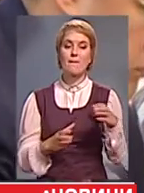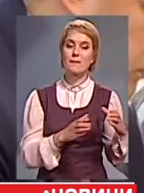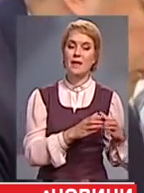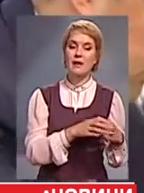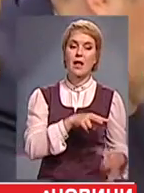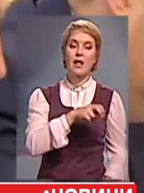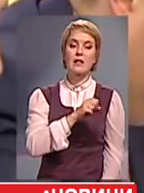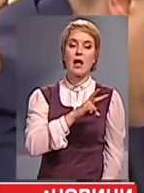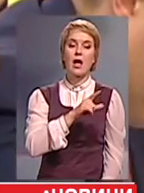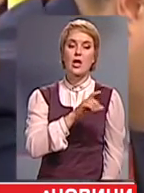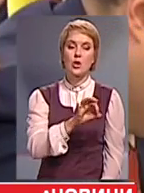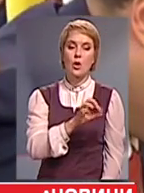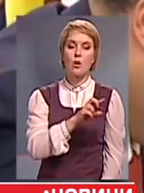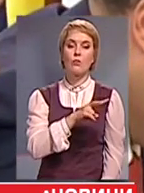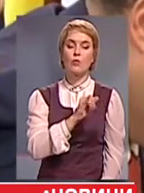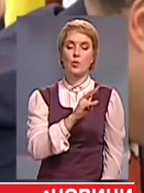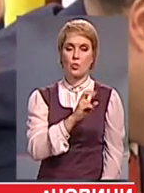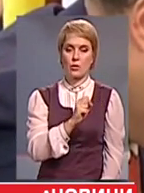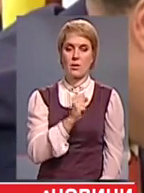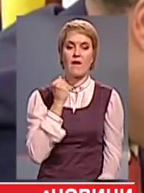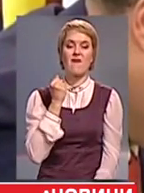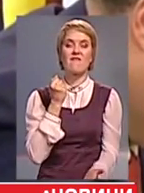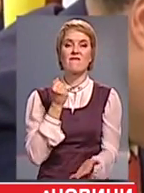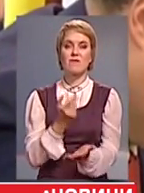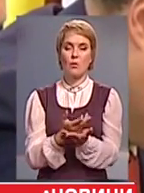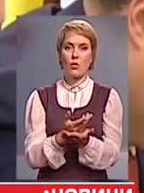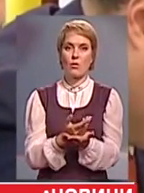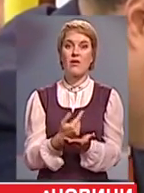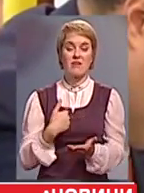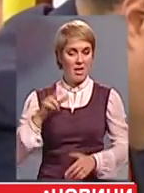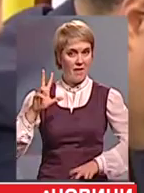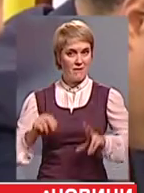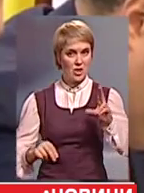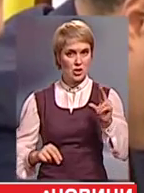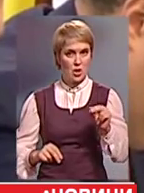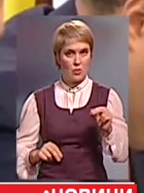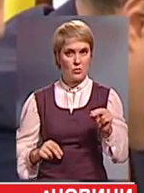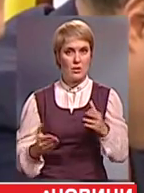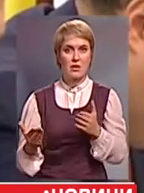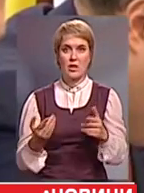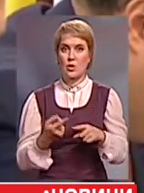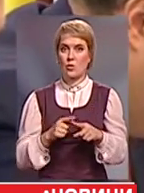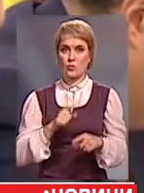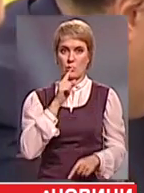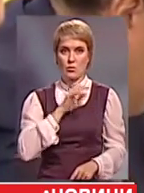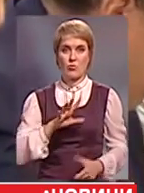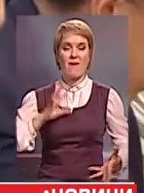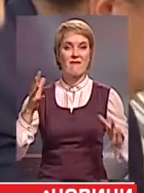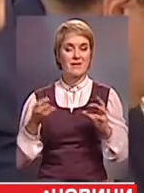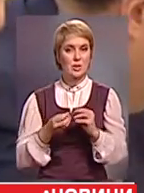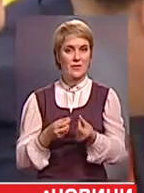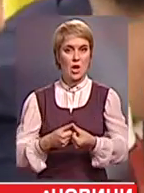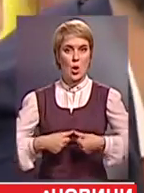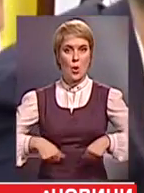Ланьо-Блюка. І вимога. Я вважаю, і якщо це не відбудеться, що висновки